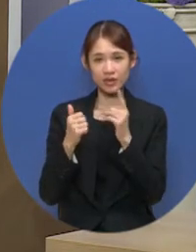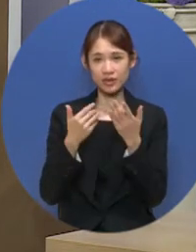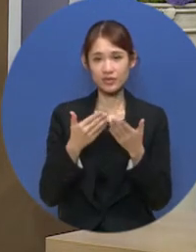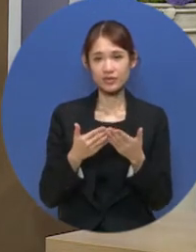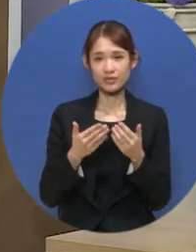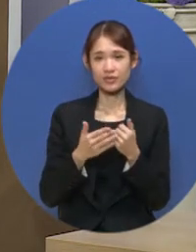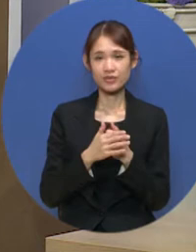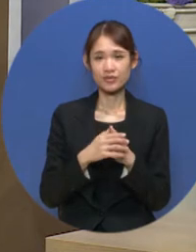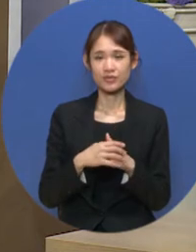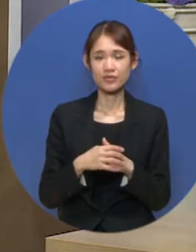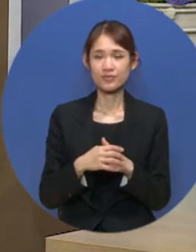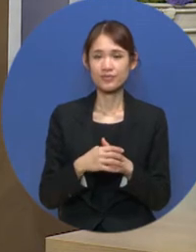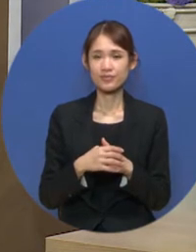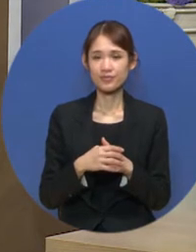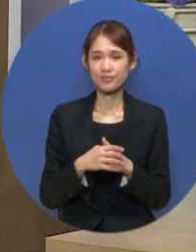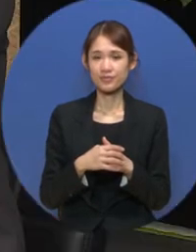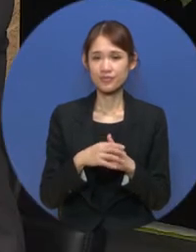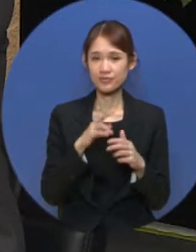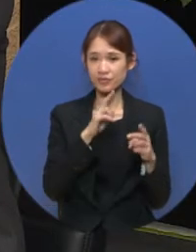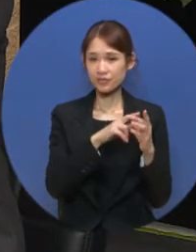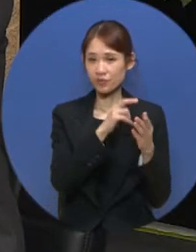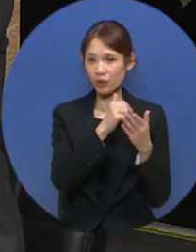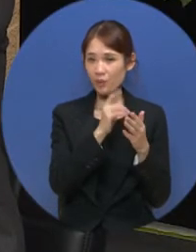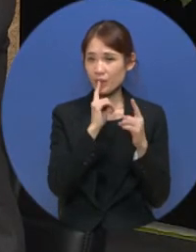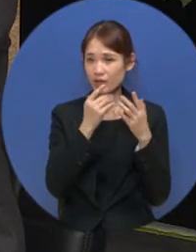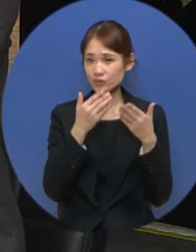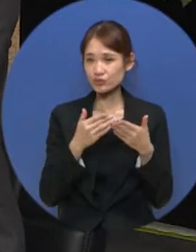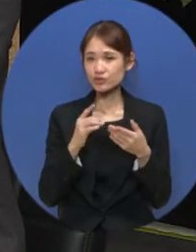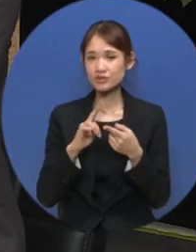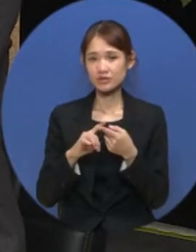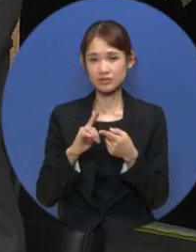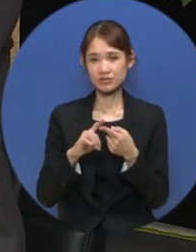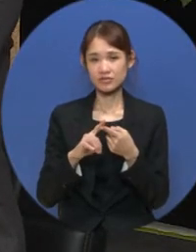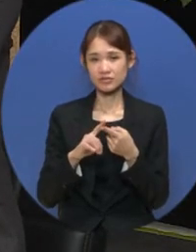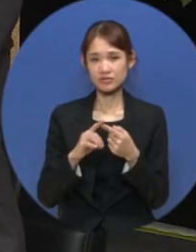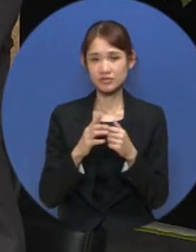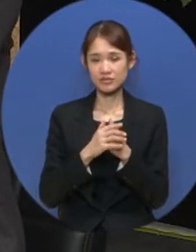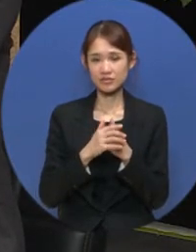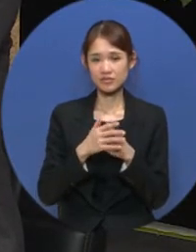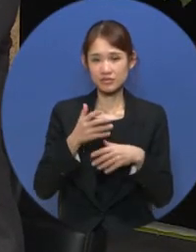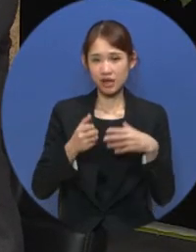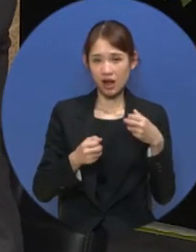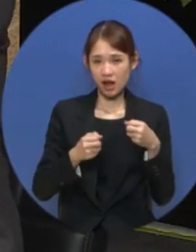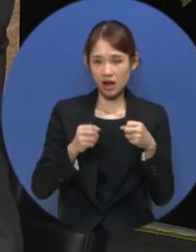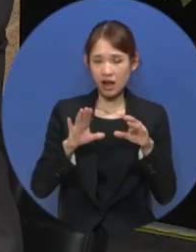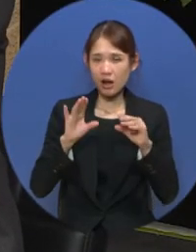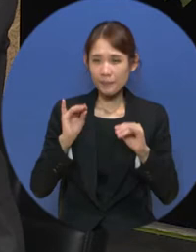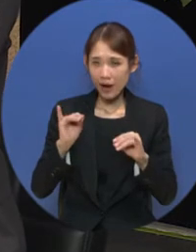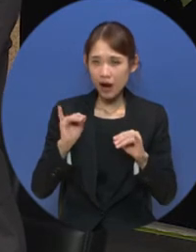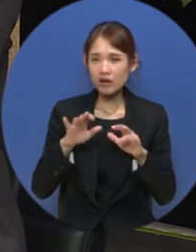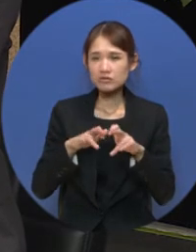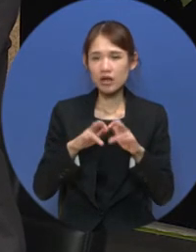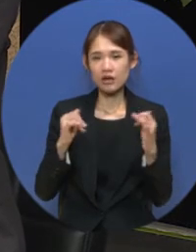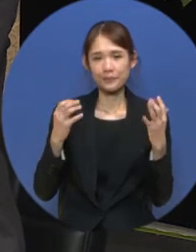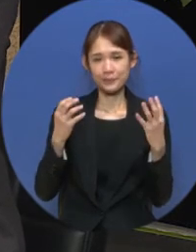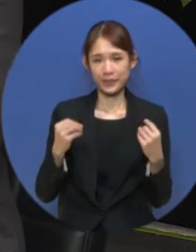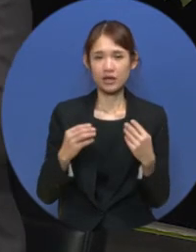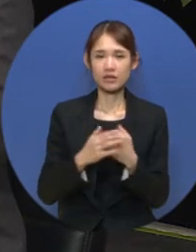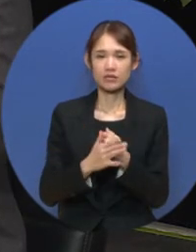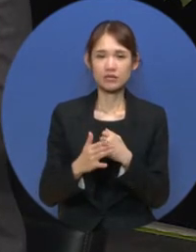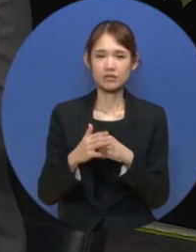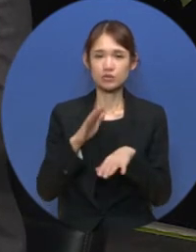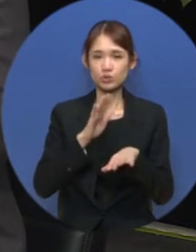말씀해 주시면 감사하겠습니다. 네. 방금 센터장님이 말씀 주셨지만은 진짜 네. 그 사지마비 장애인분들이 네. 많으시기 때문에